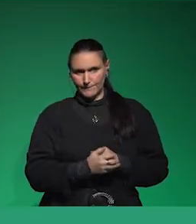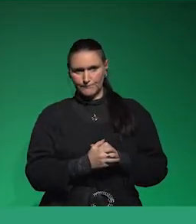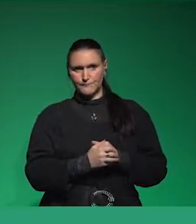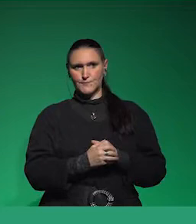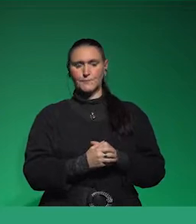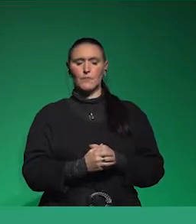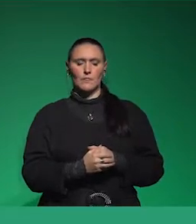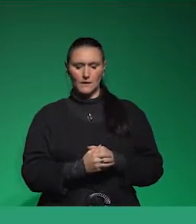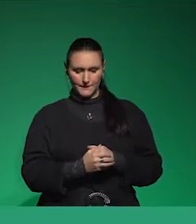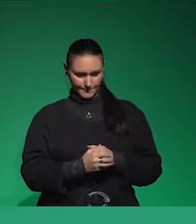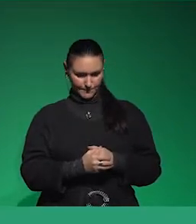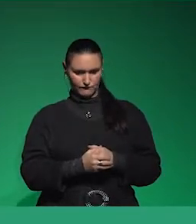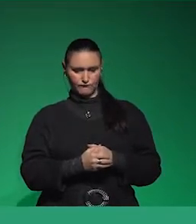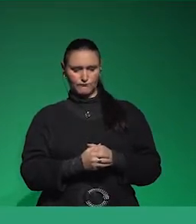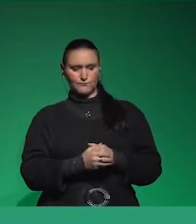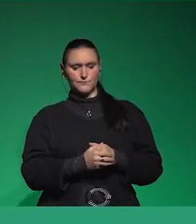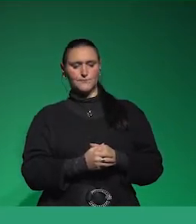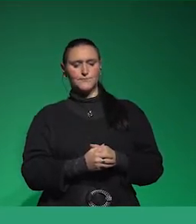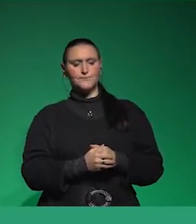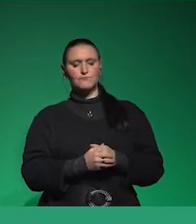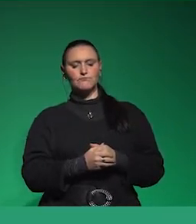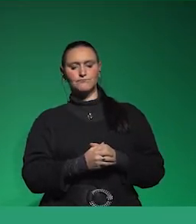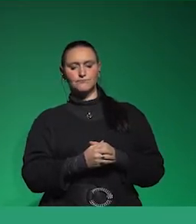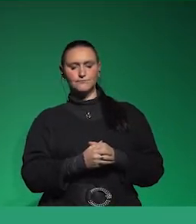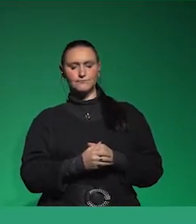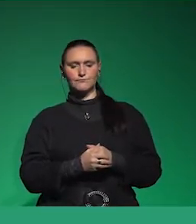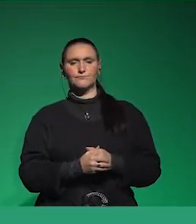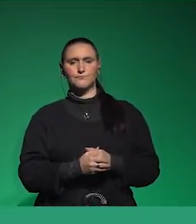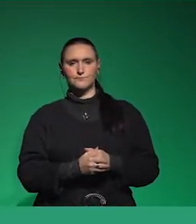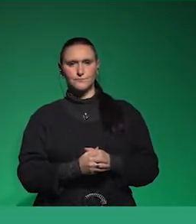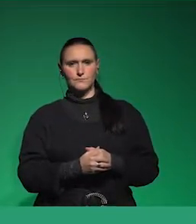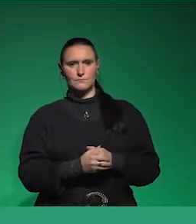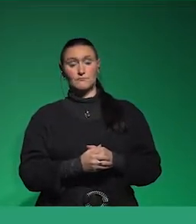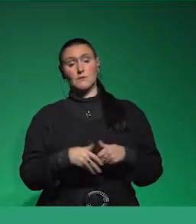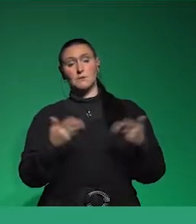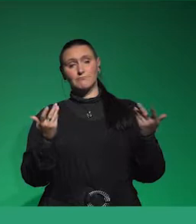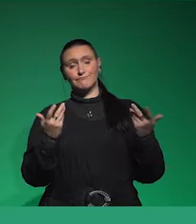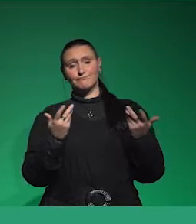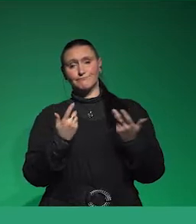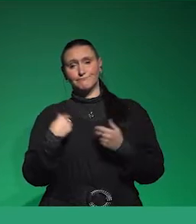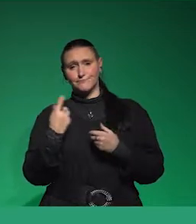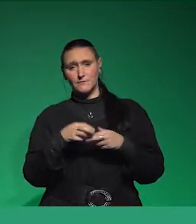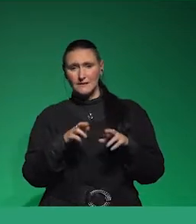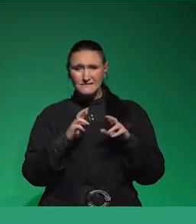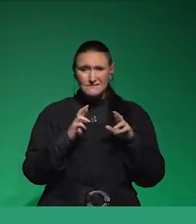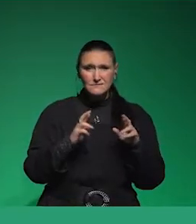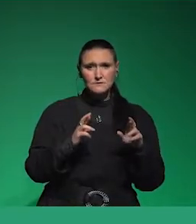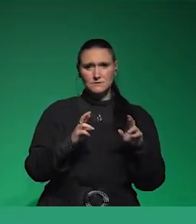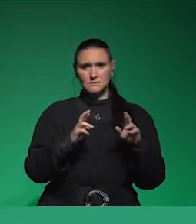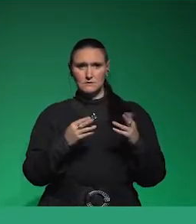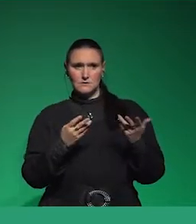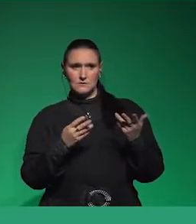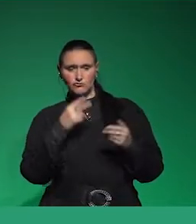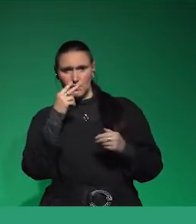Aber es ist natürlich auch so, dass wir hoffen und auch darauf bauen, dass der Wald selber sich